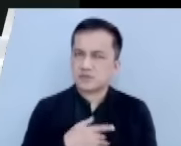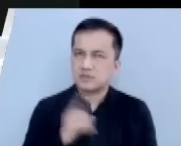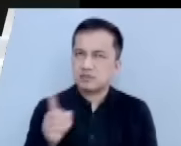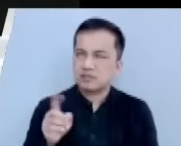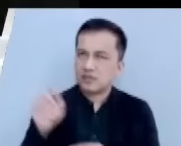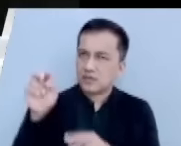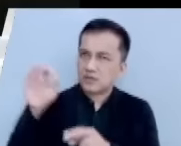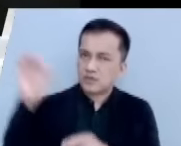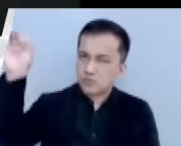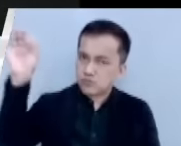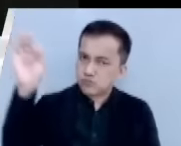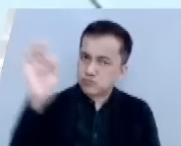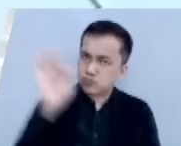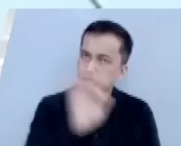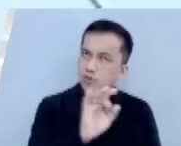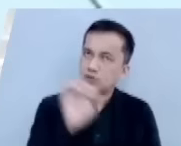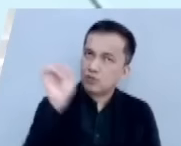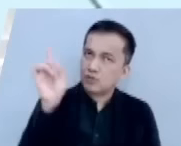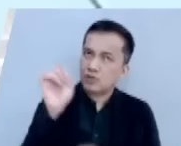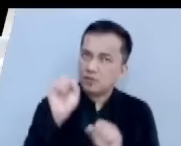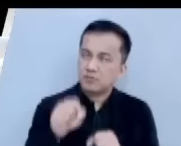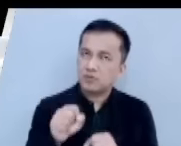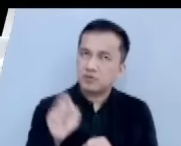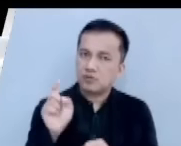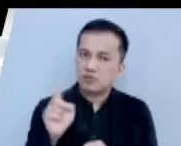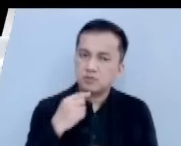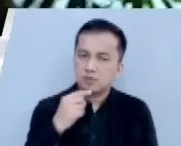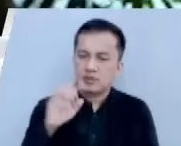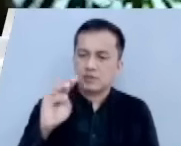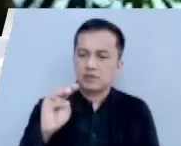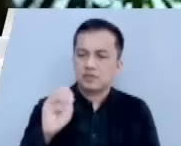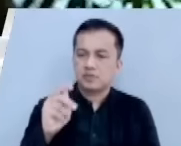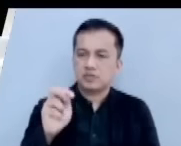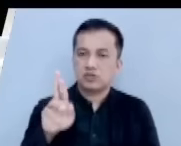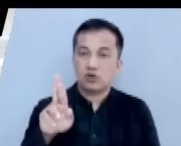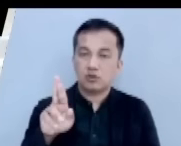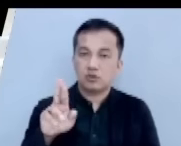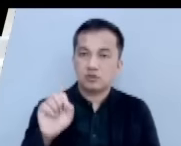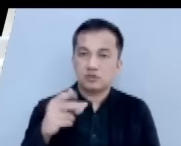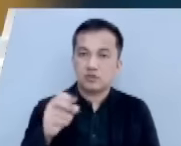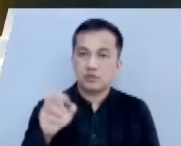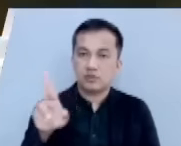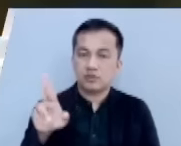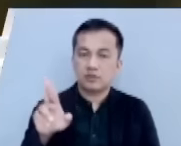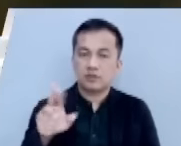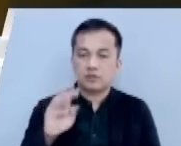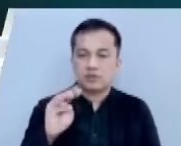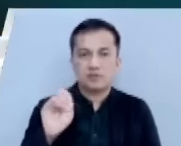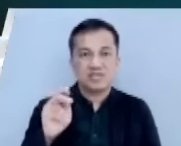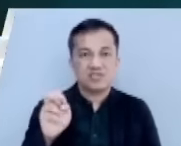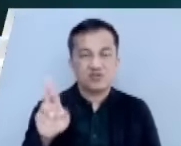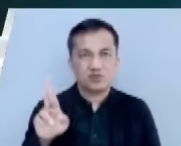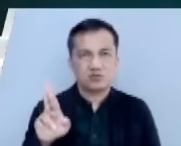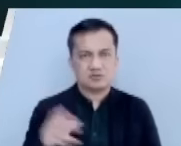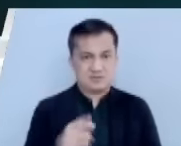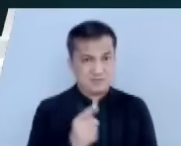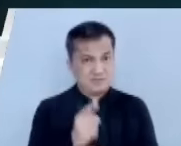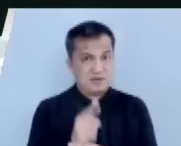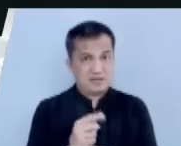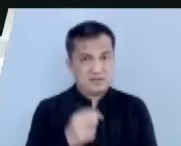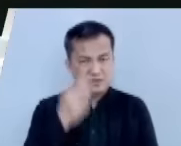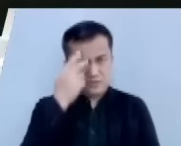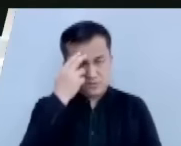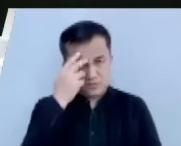nitong Miyerkules. Posible isang? It was a meteor shower. Meteor shower. Tama kaya ang kanilang hinala ng meteor shower